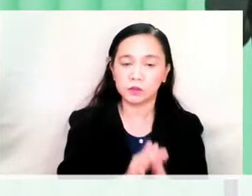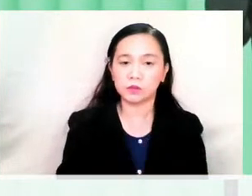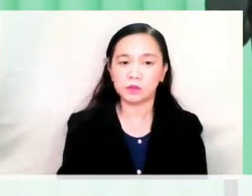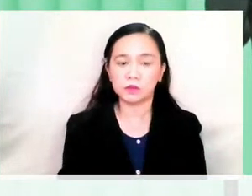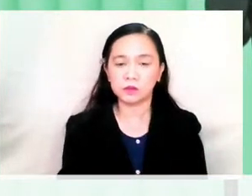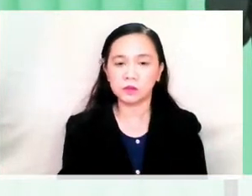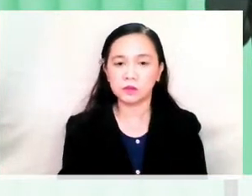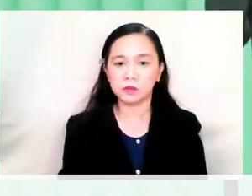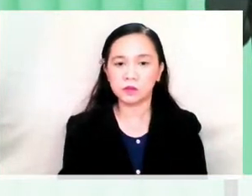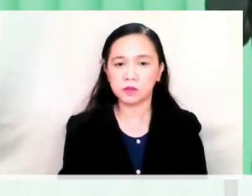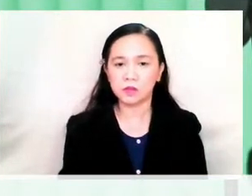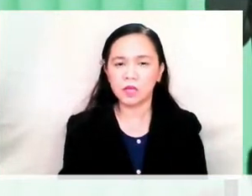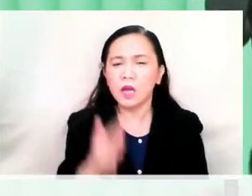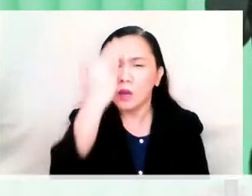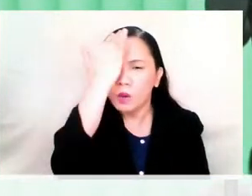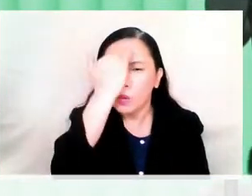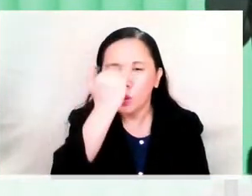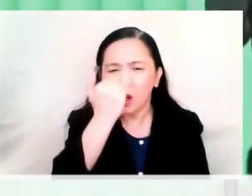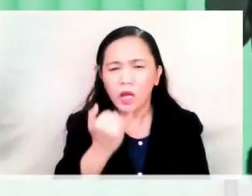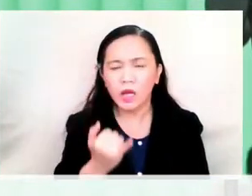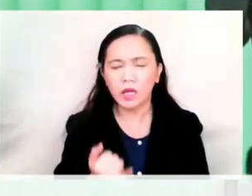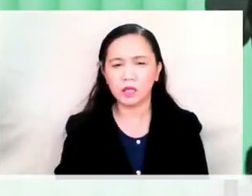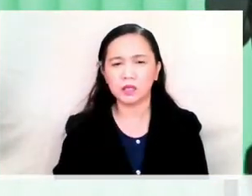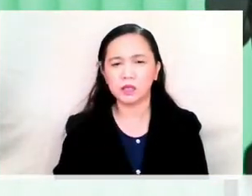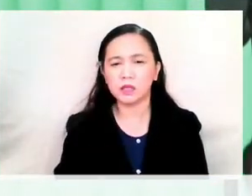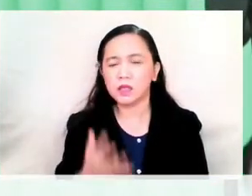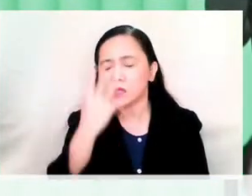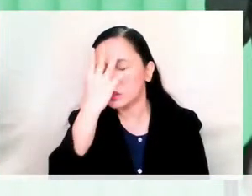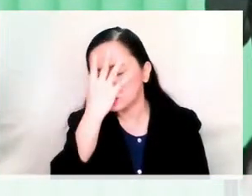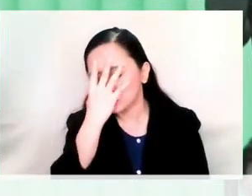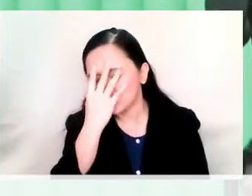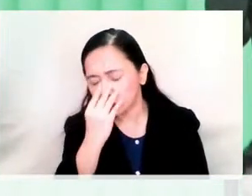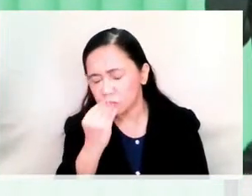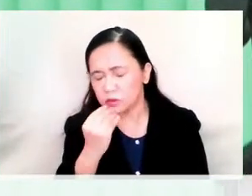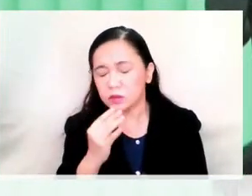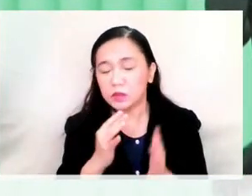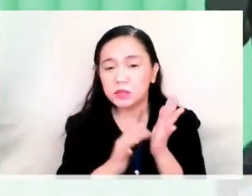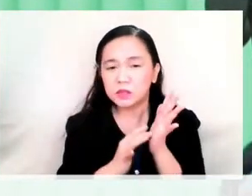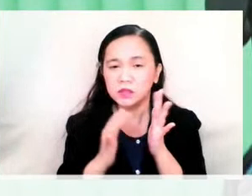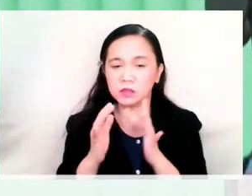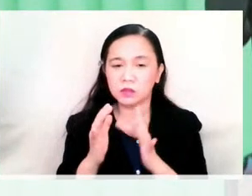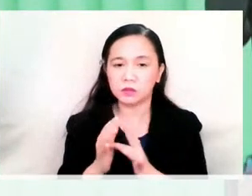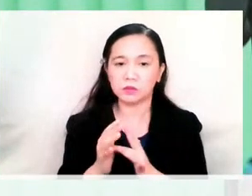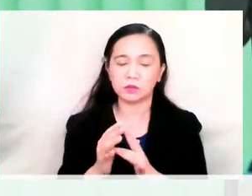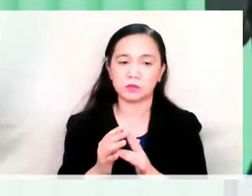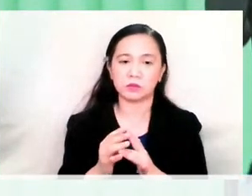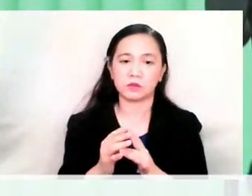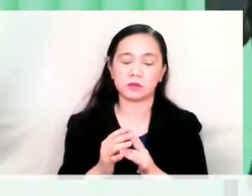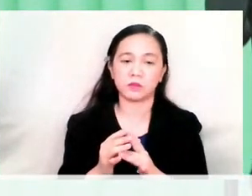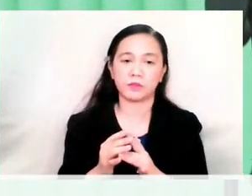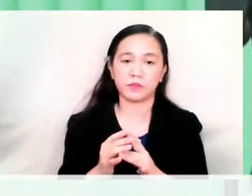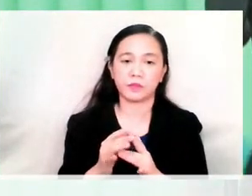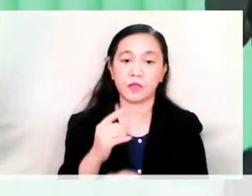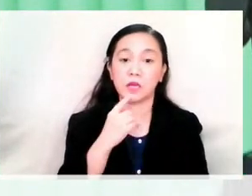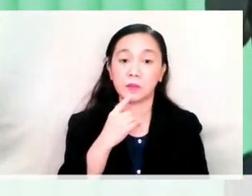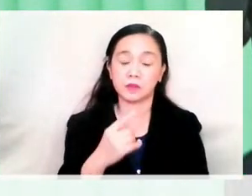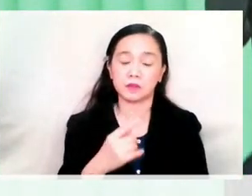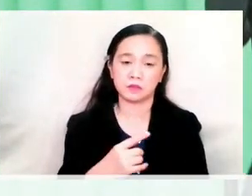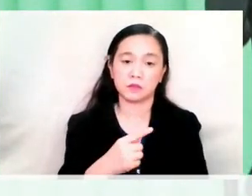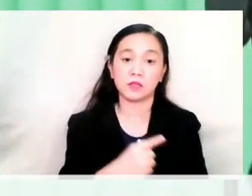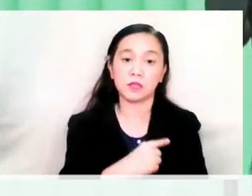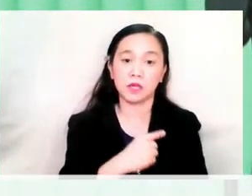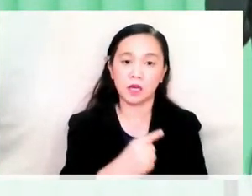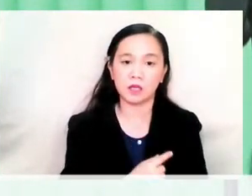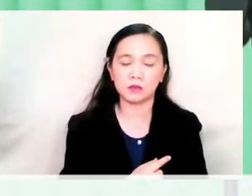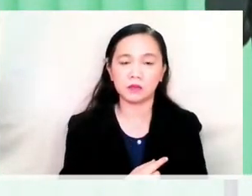Bakit natutulog si Jesus? At ang sabi sa Ebanghelyo, nakahiga pa nga sa